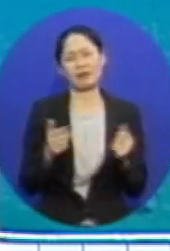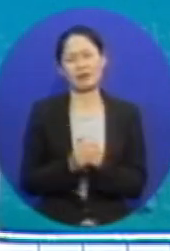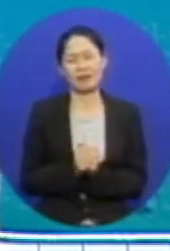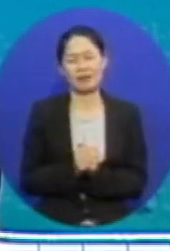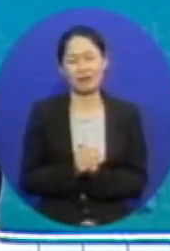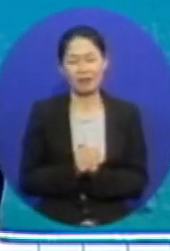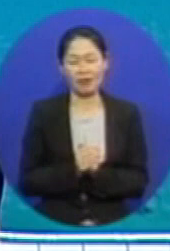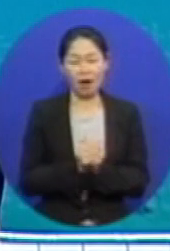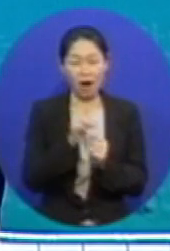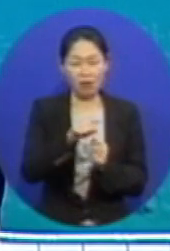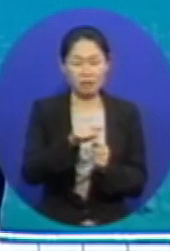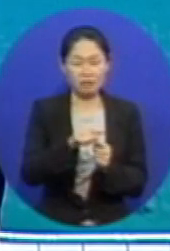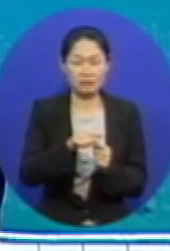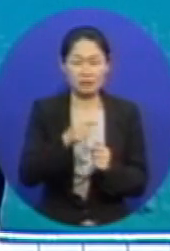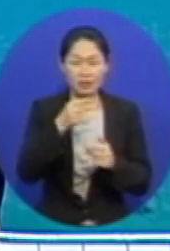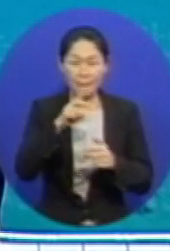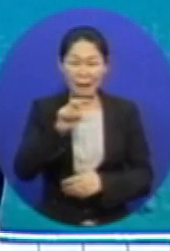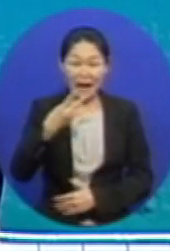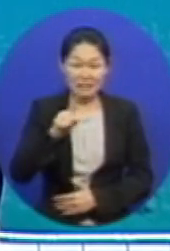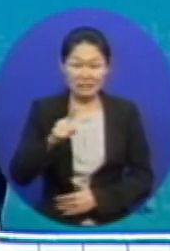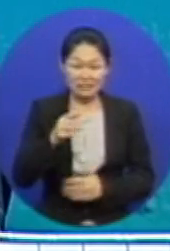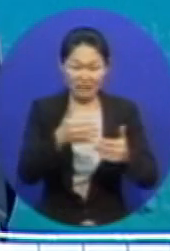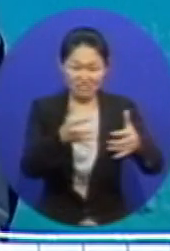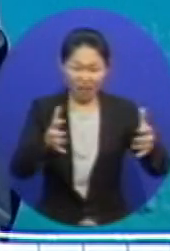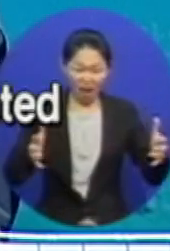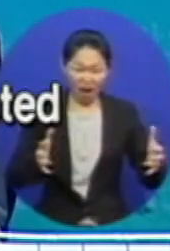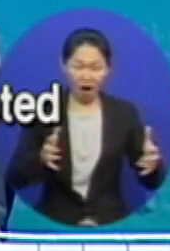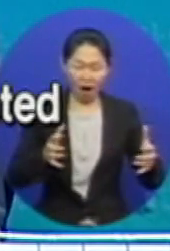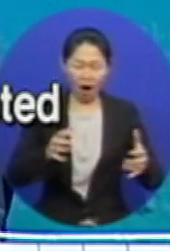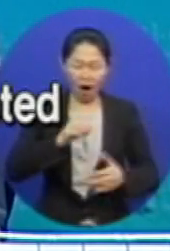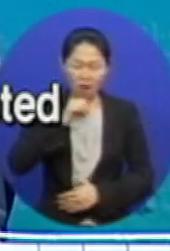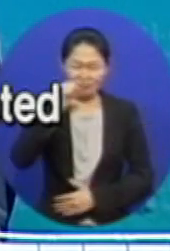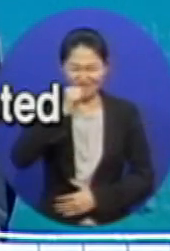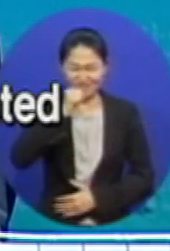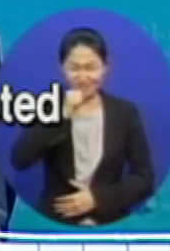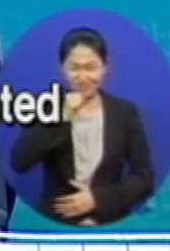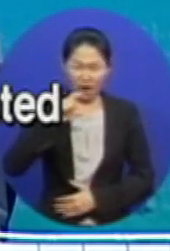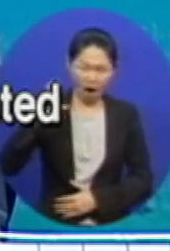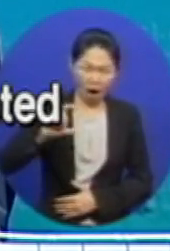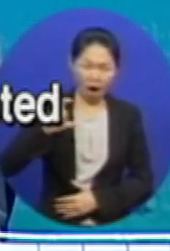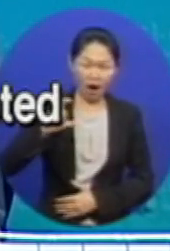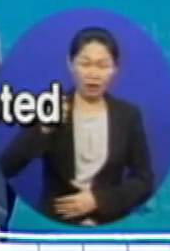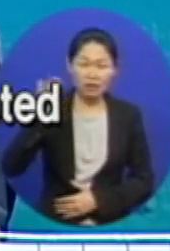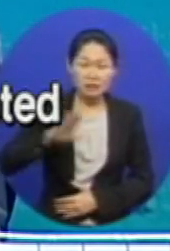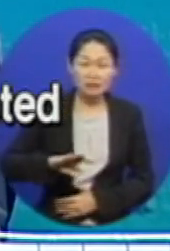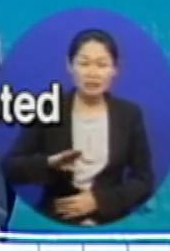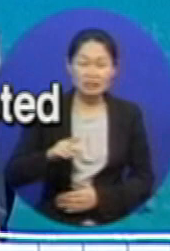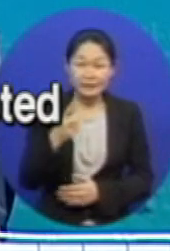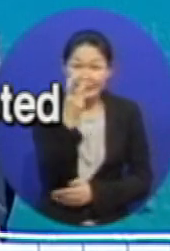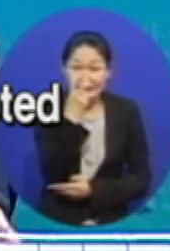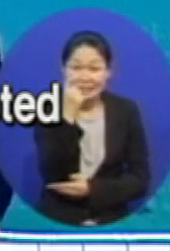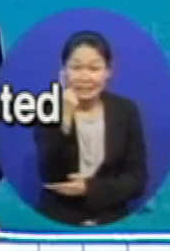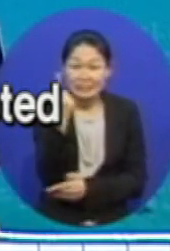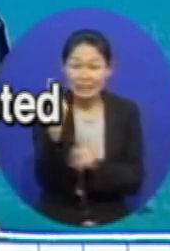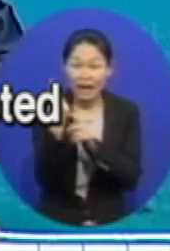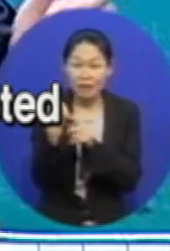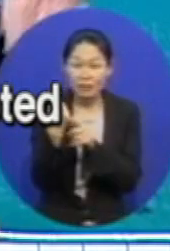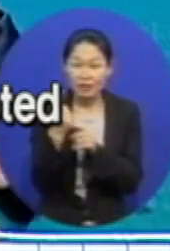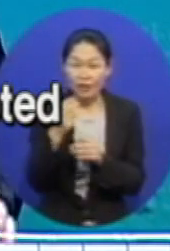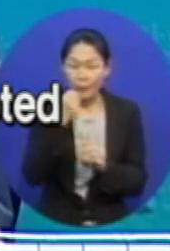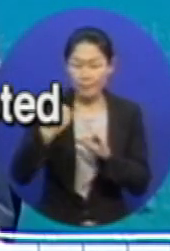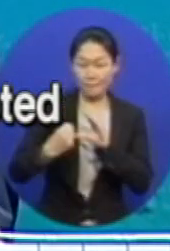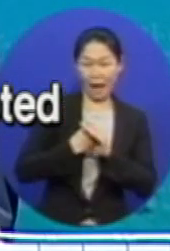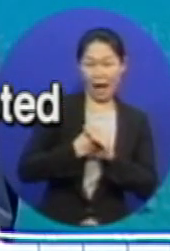만리장성 하는 까딱 없었어요 만리장성의 문지기가 냄 을 받아서